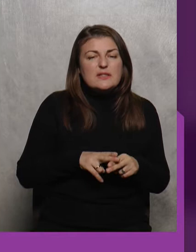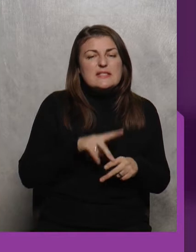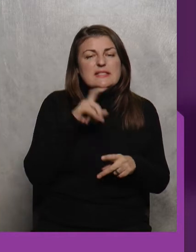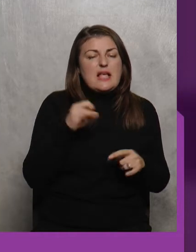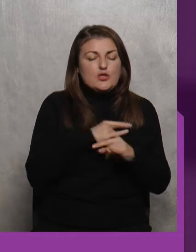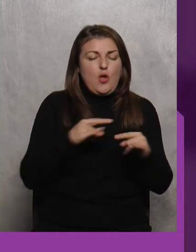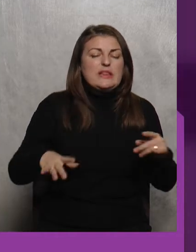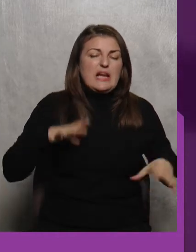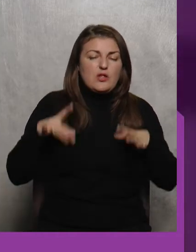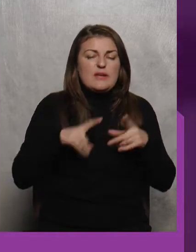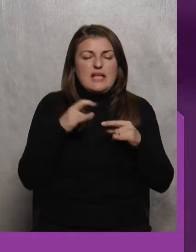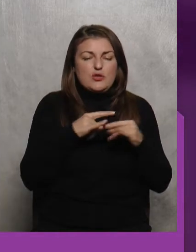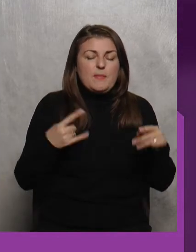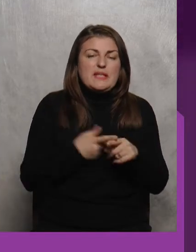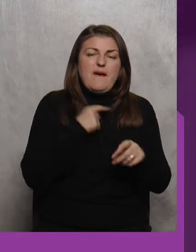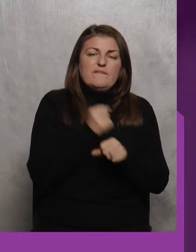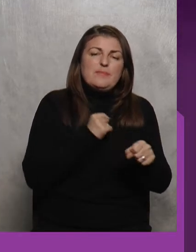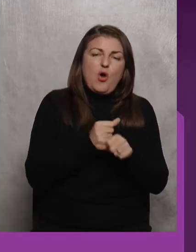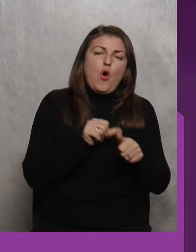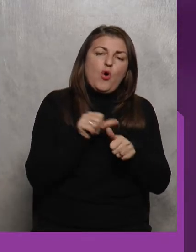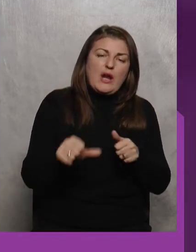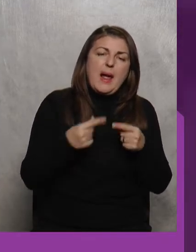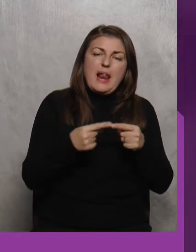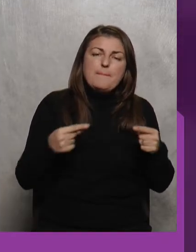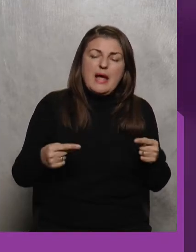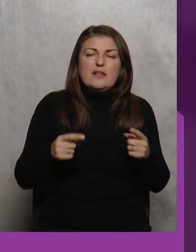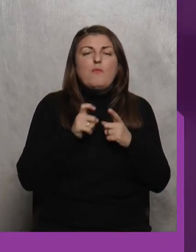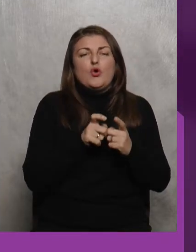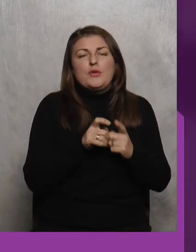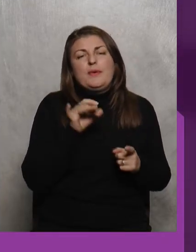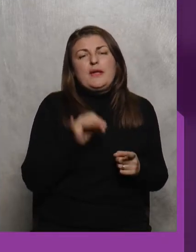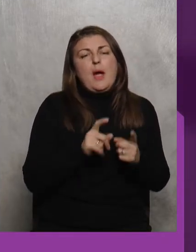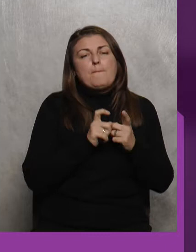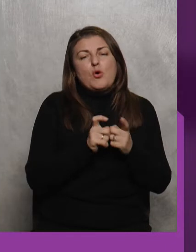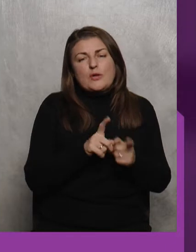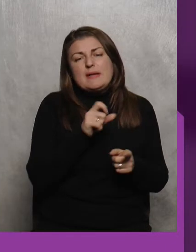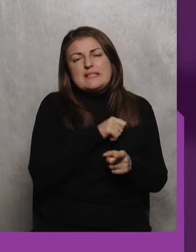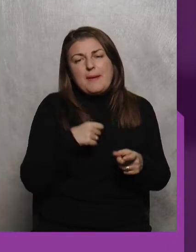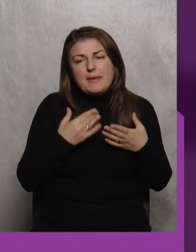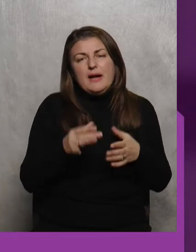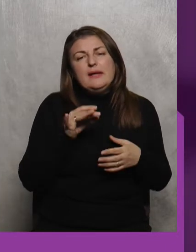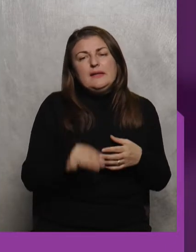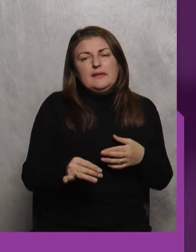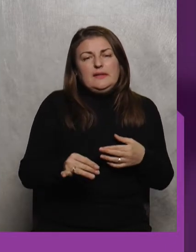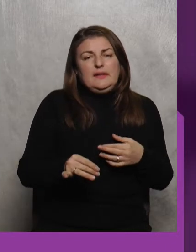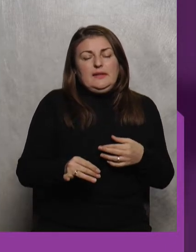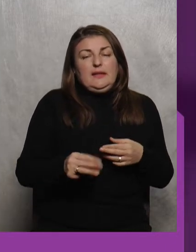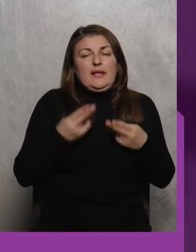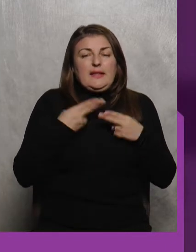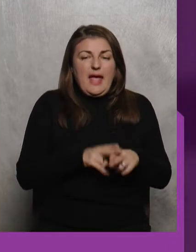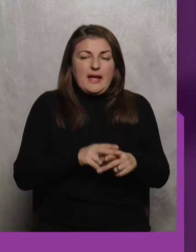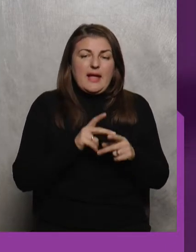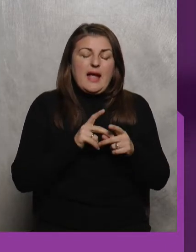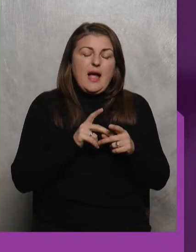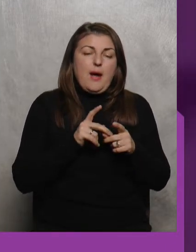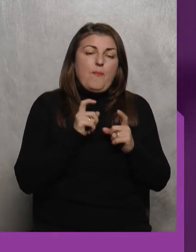столом, тренування за столом. Це відпрацювання окремих елементів боротьби, і боротьба сама, і техніка